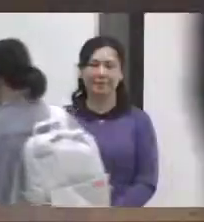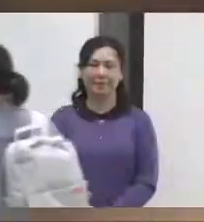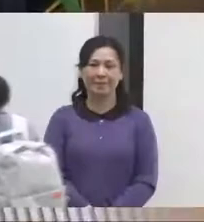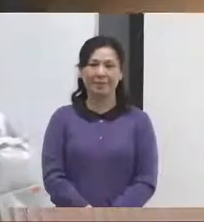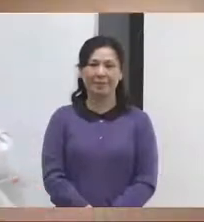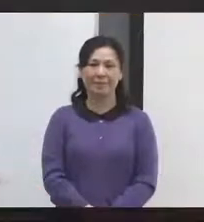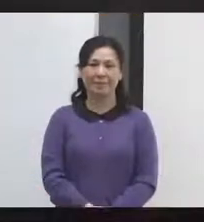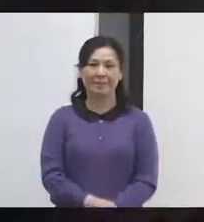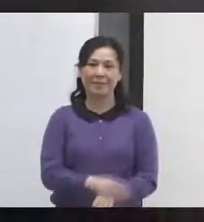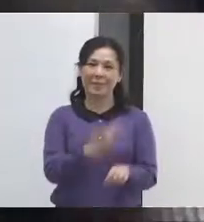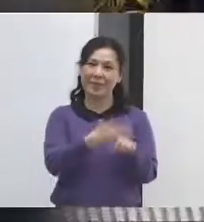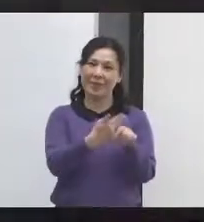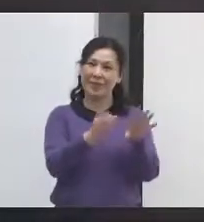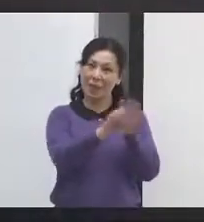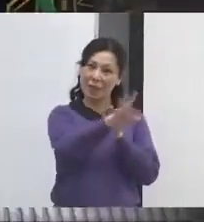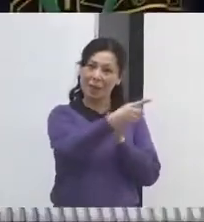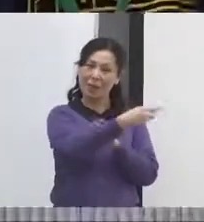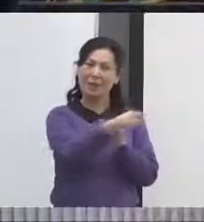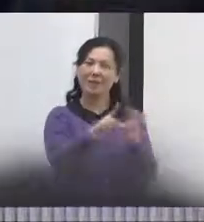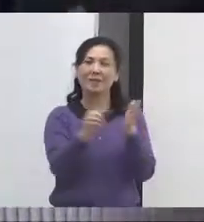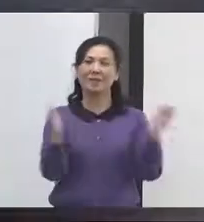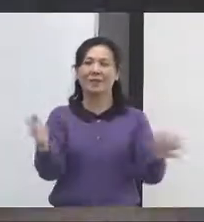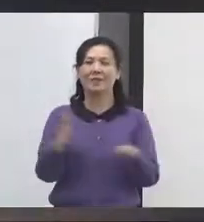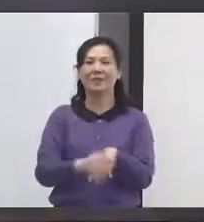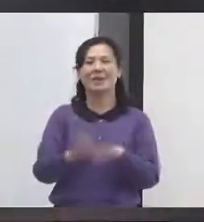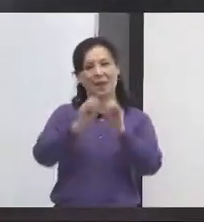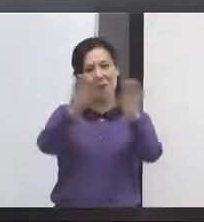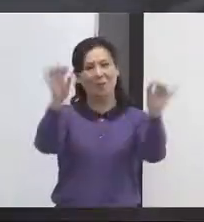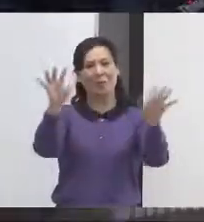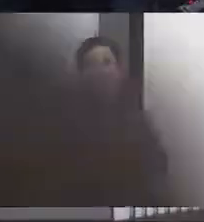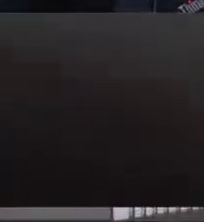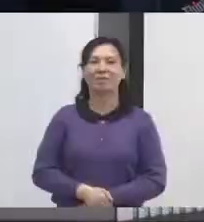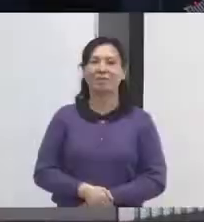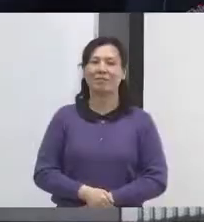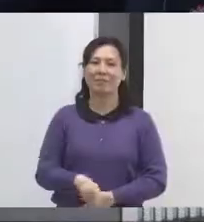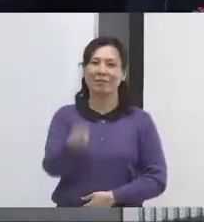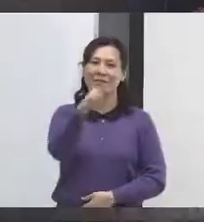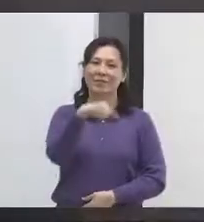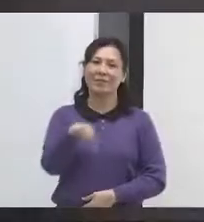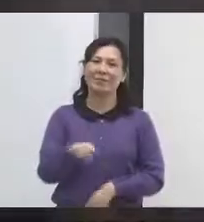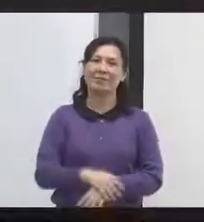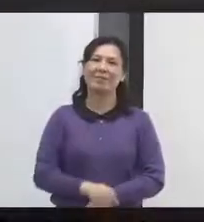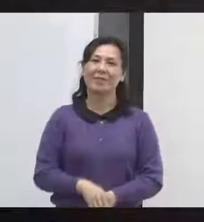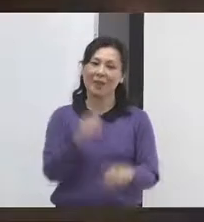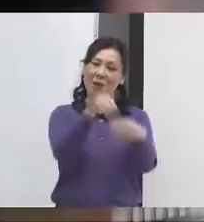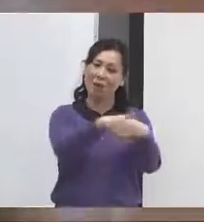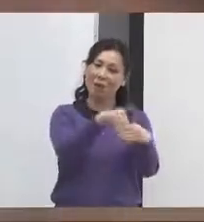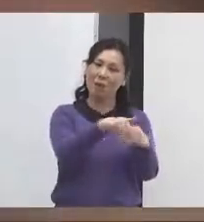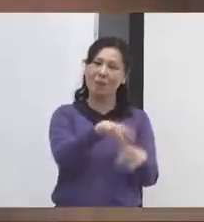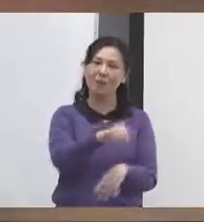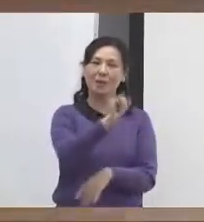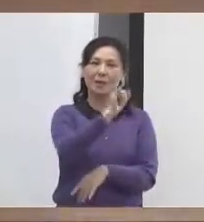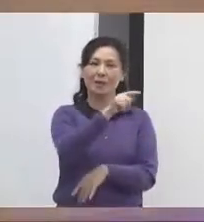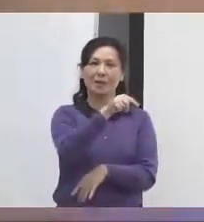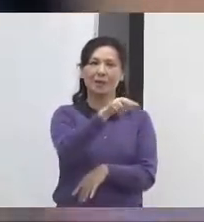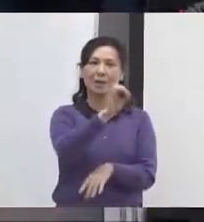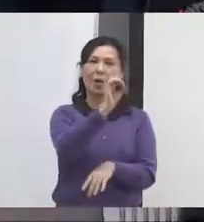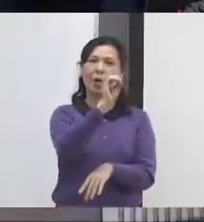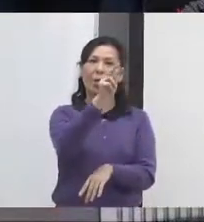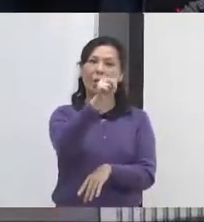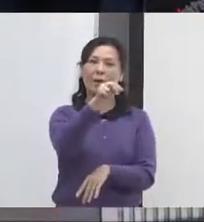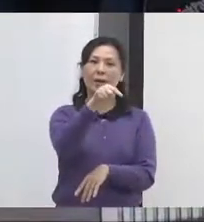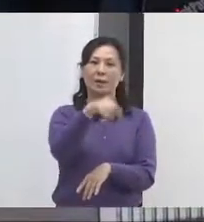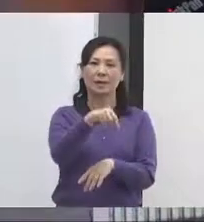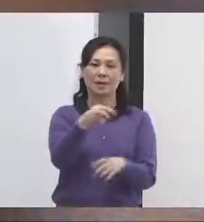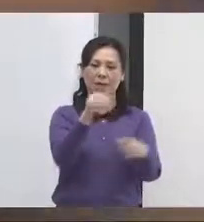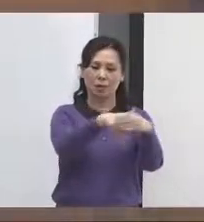技术的时间，我们就顺便就是工商服务一下，就是 UNCONF 的投票快要截止了，所以请大家